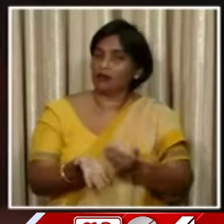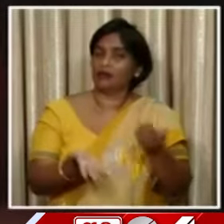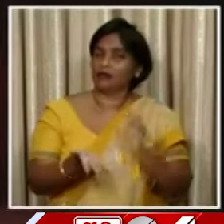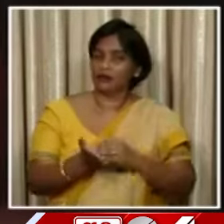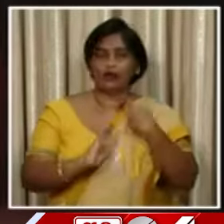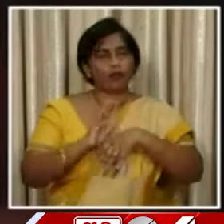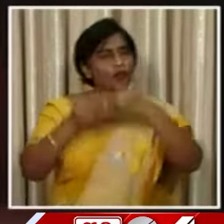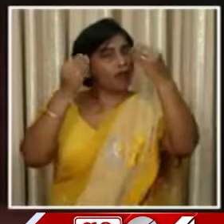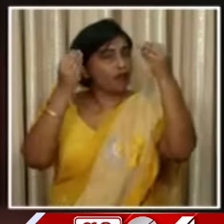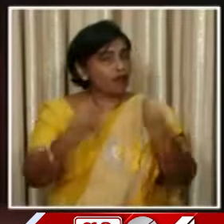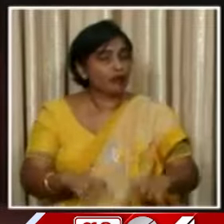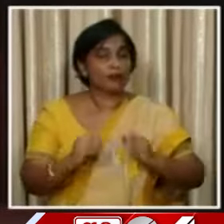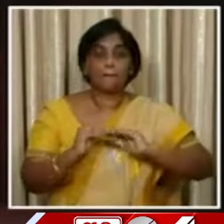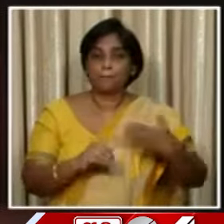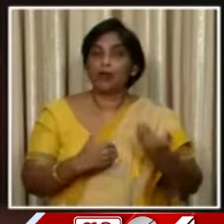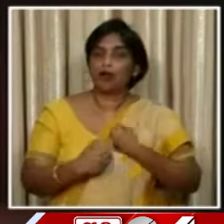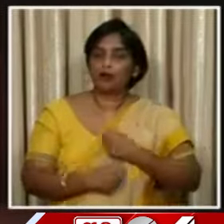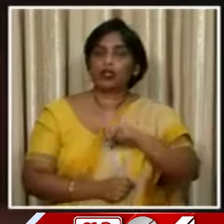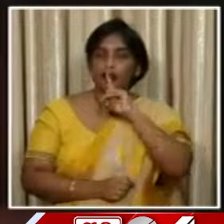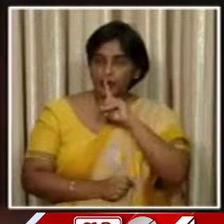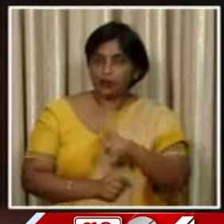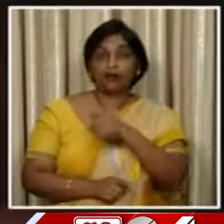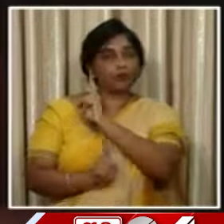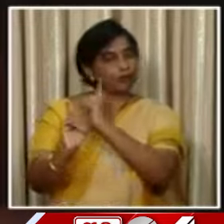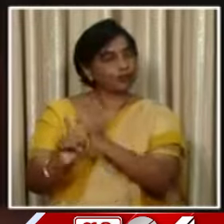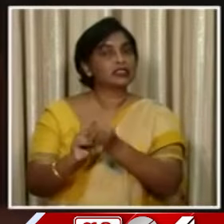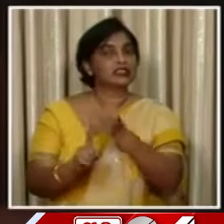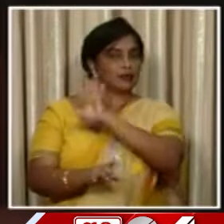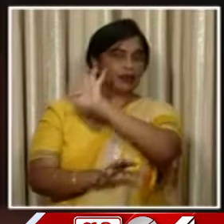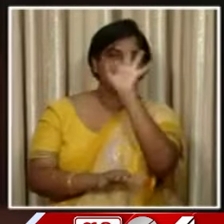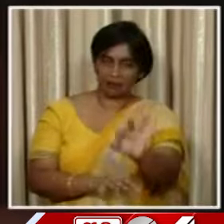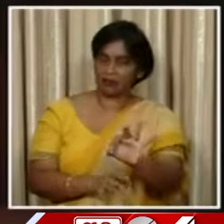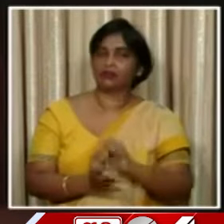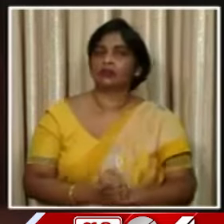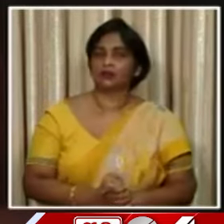රට බංකොලොත්තුනයින් පස්සේ අපි යෝජනා කරා මෙතුමාව සභාපති කරන්න.